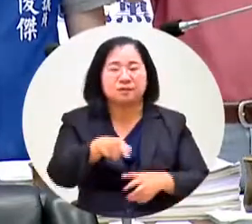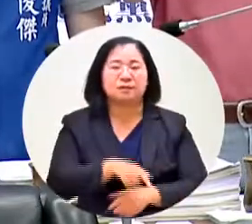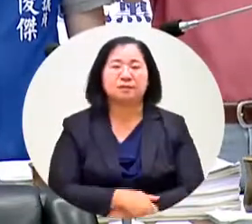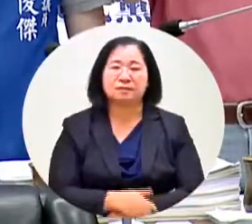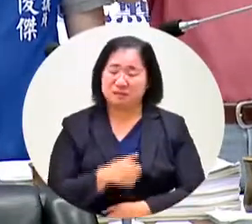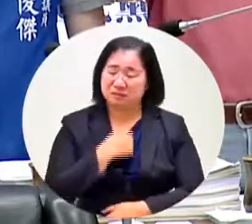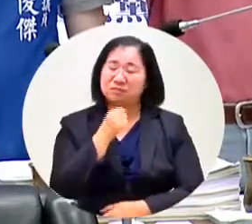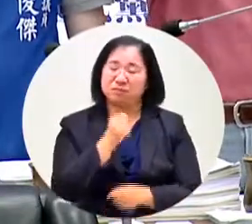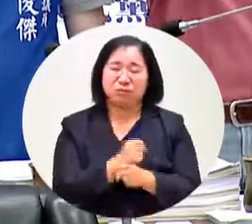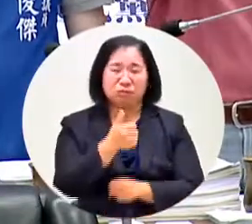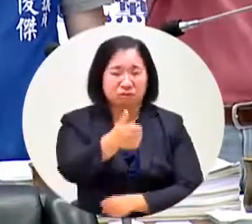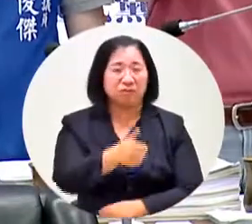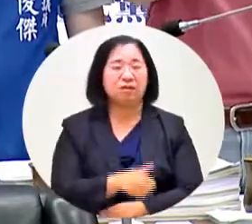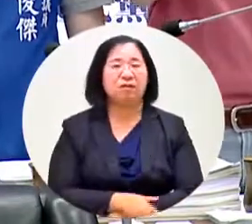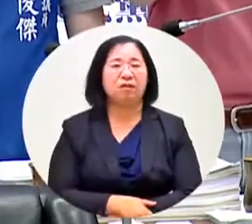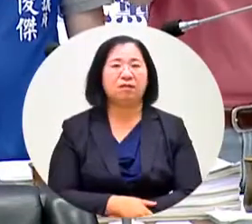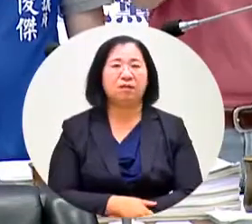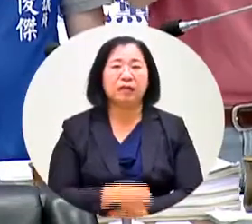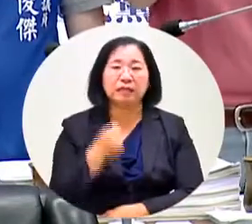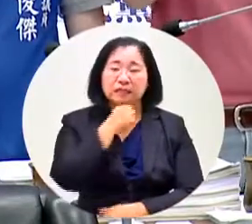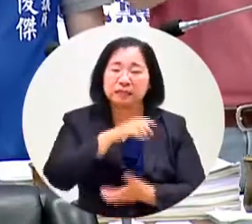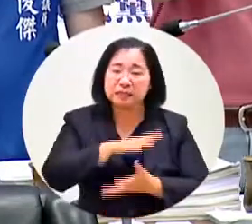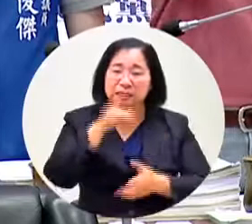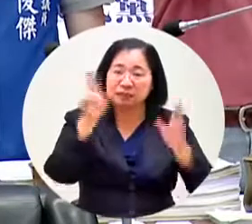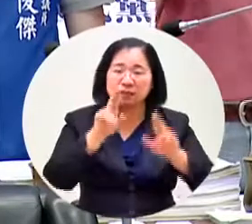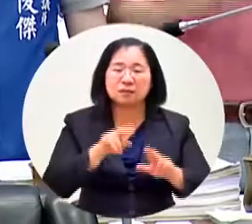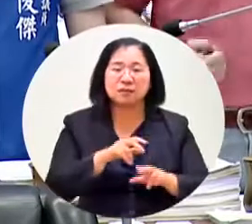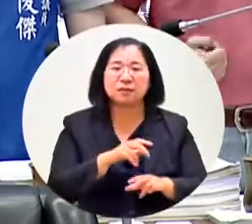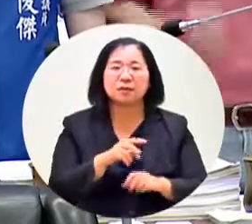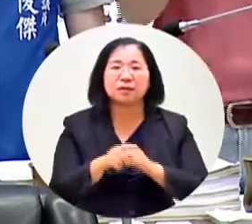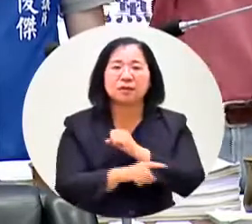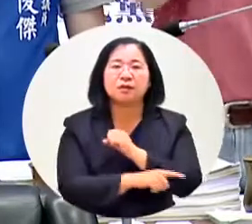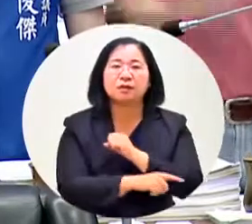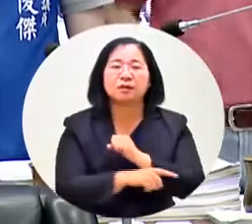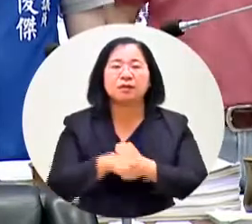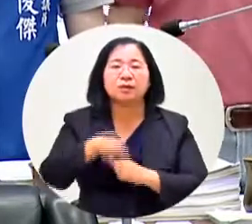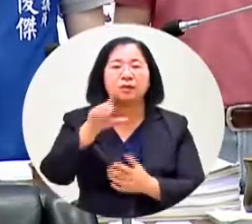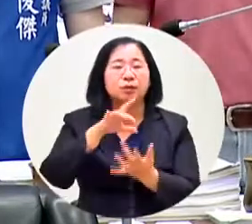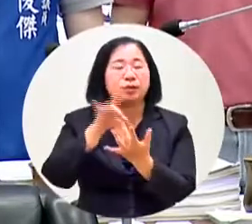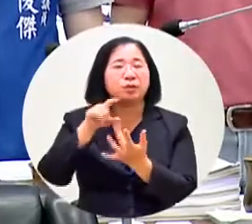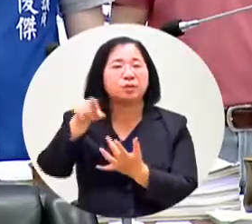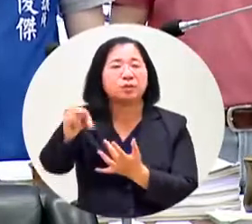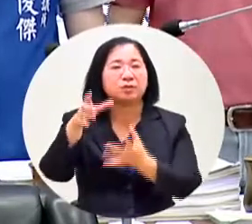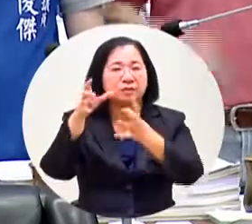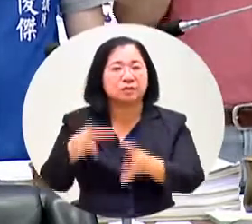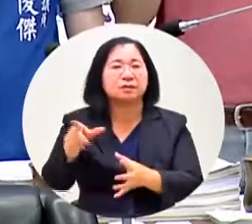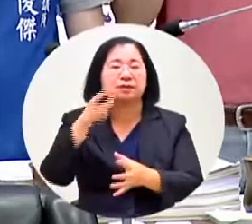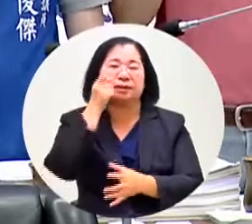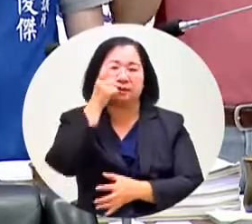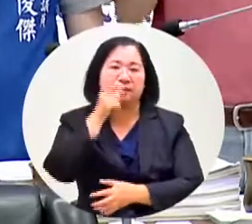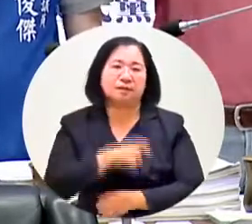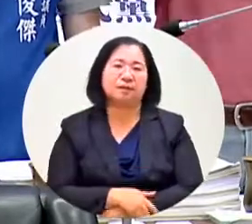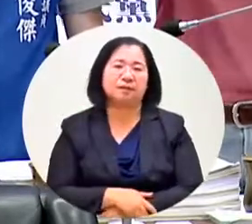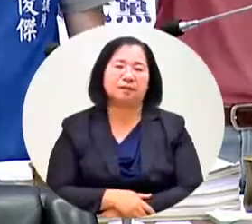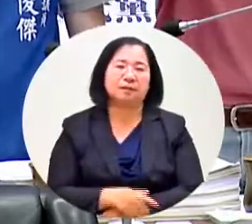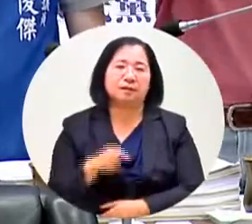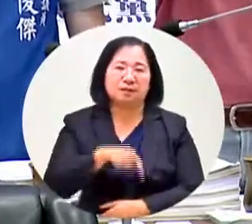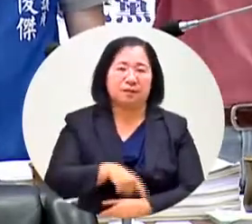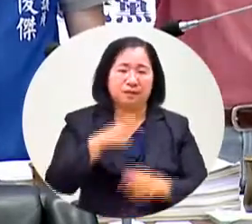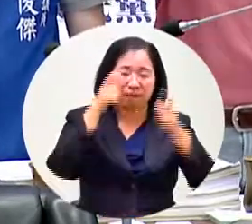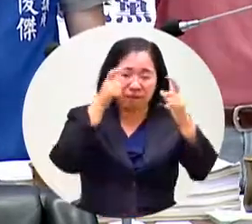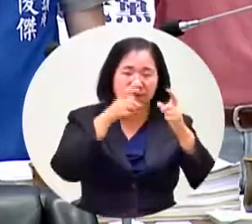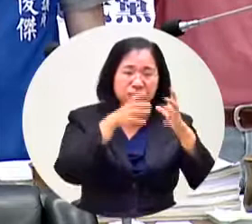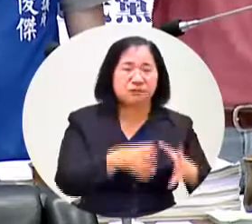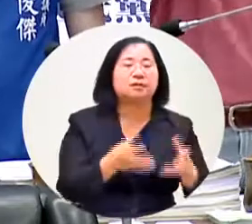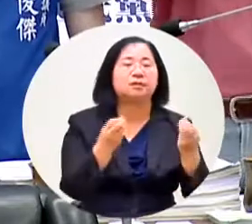高雄来。所以市长你做的是真正爱做的事情，所以我讲的没有错啊，台积电